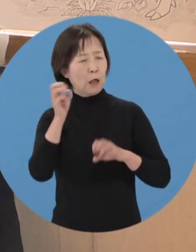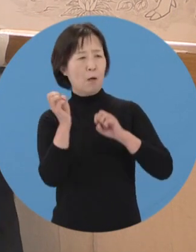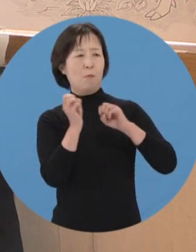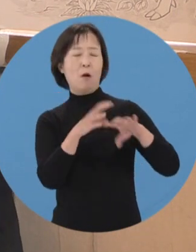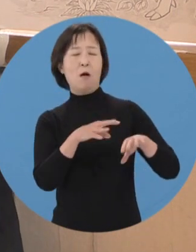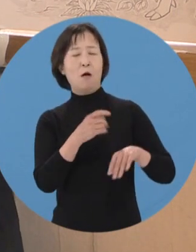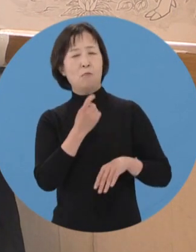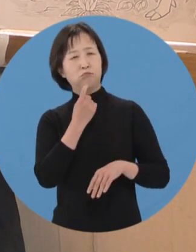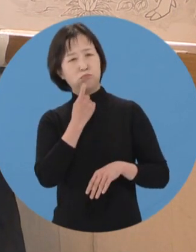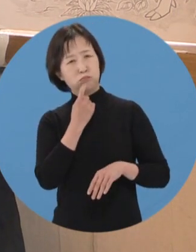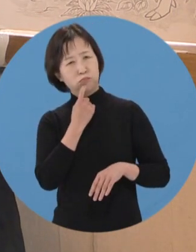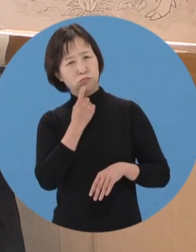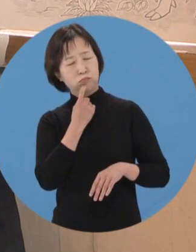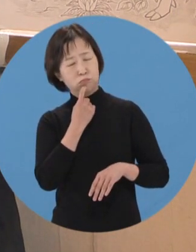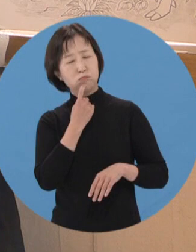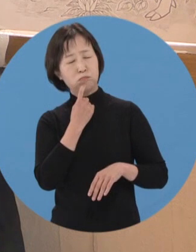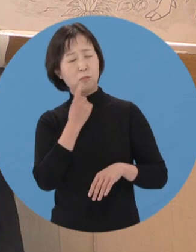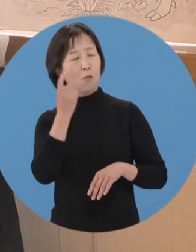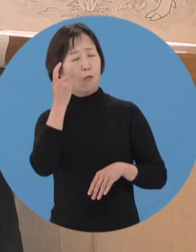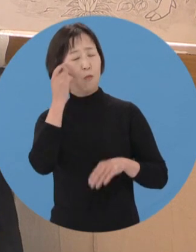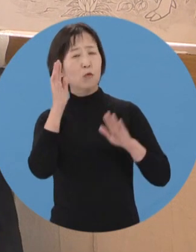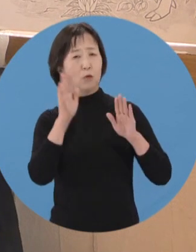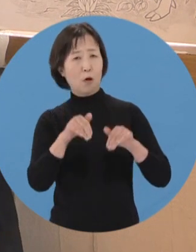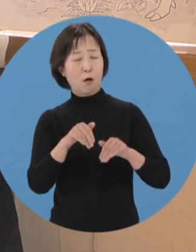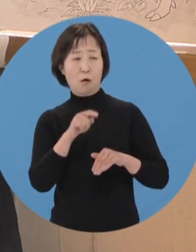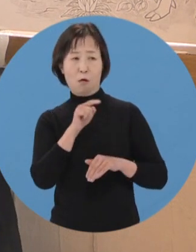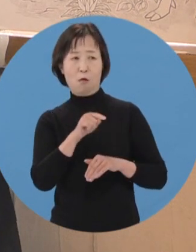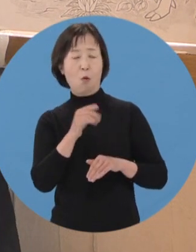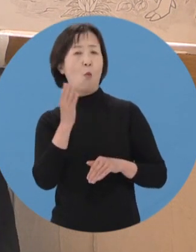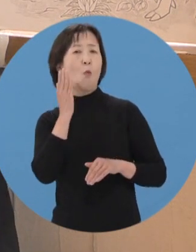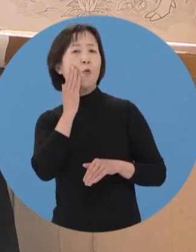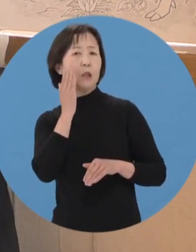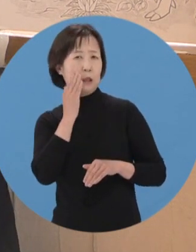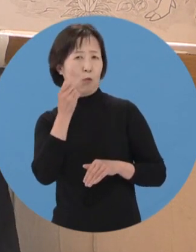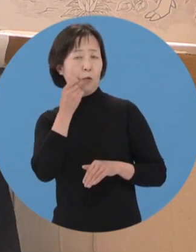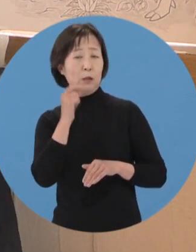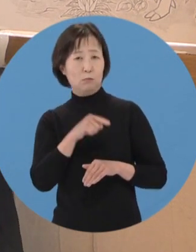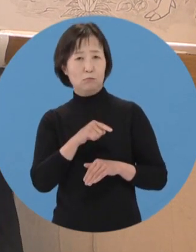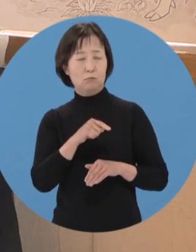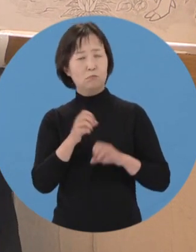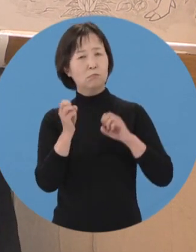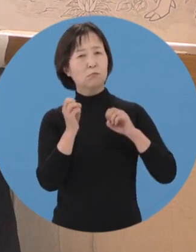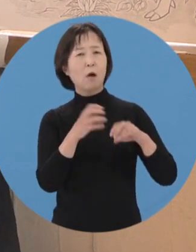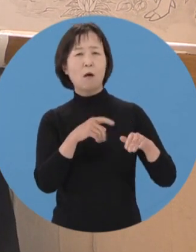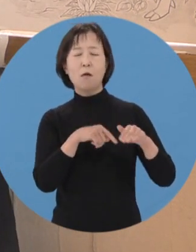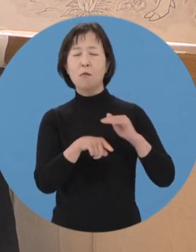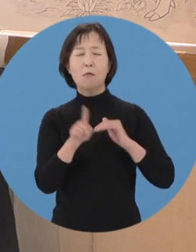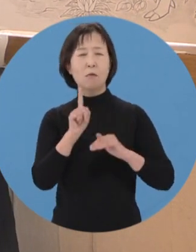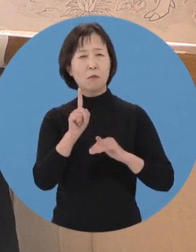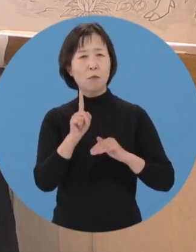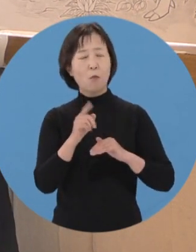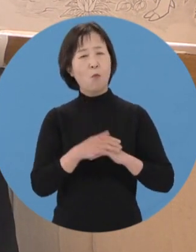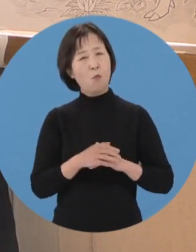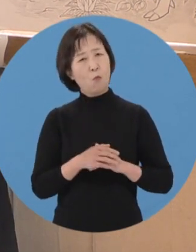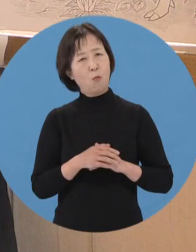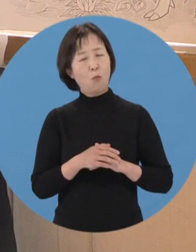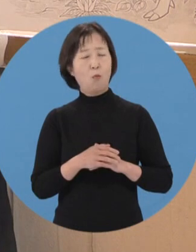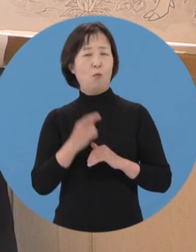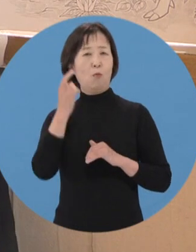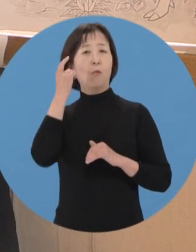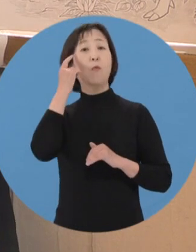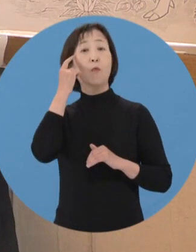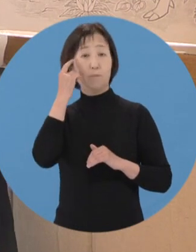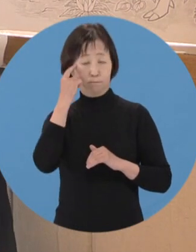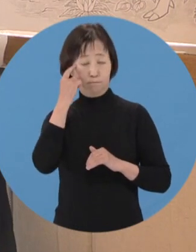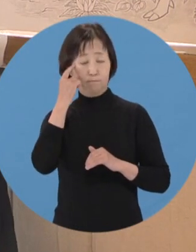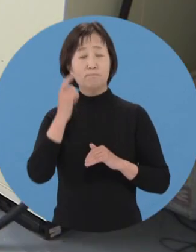たことがあって、でなんでこんな美味しいお肉なのに捨てられてしまうんだろうっていう、その疑問がやっぱ